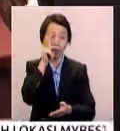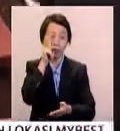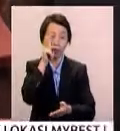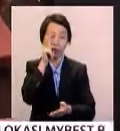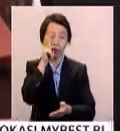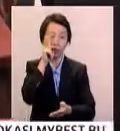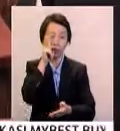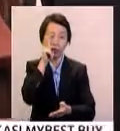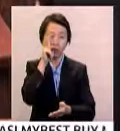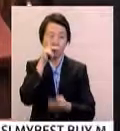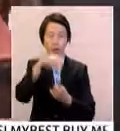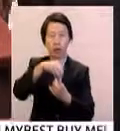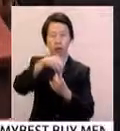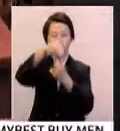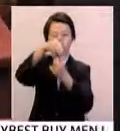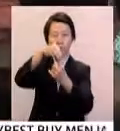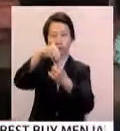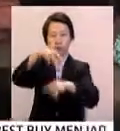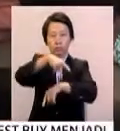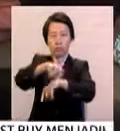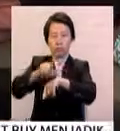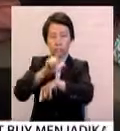di Malaysia, khususnya di Langkawi.